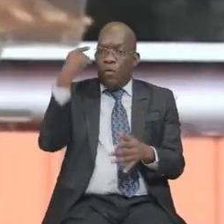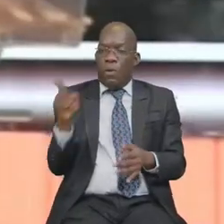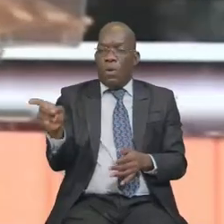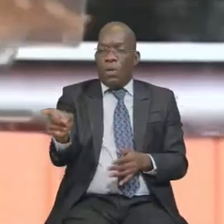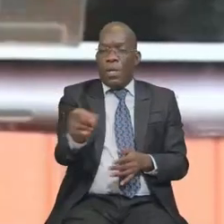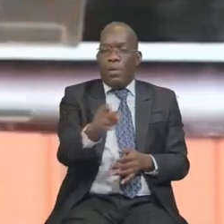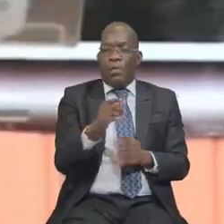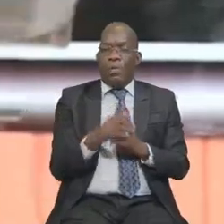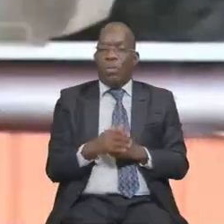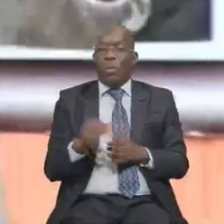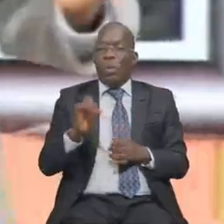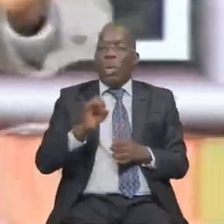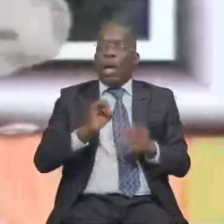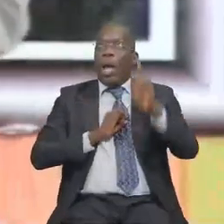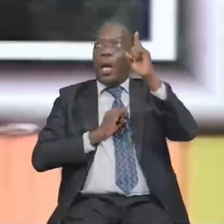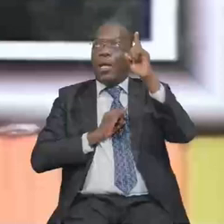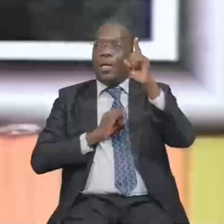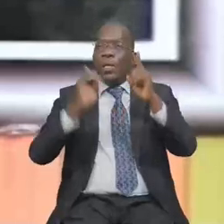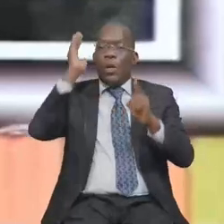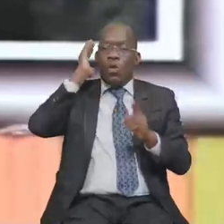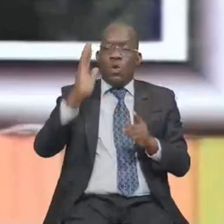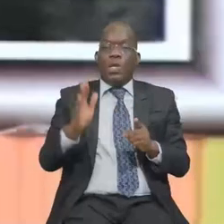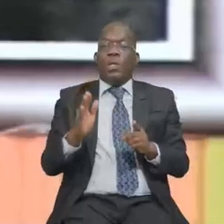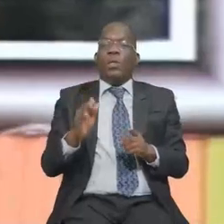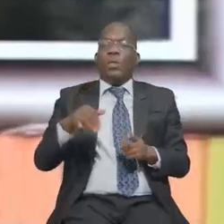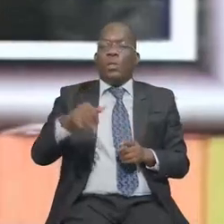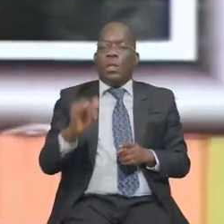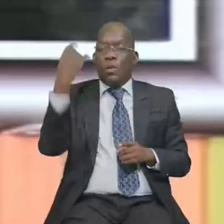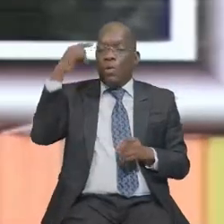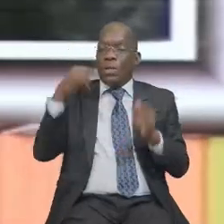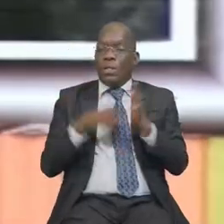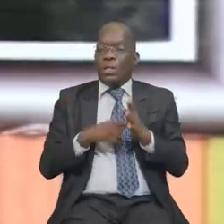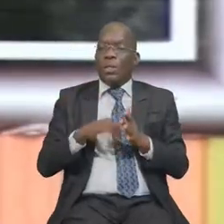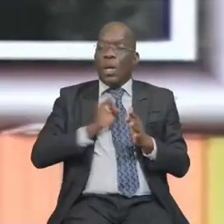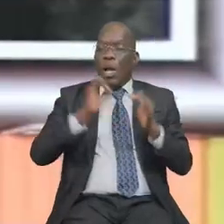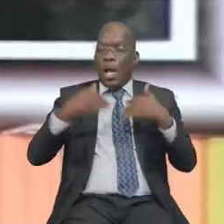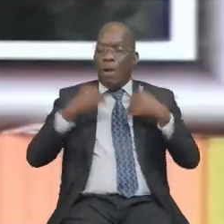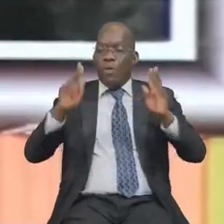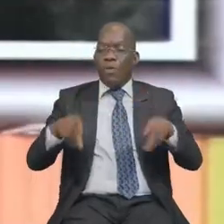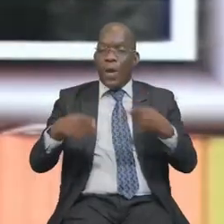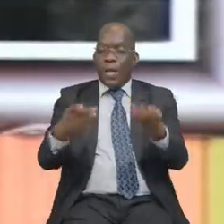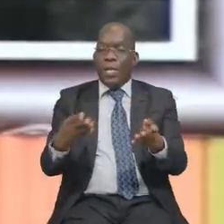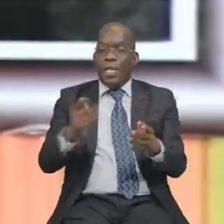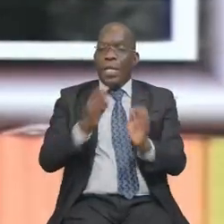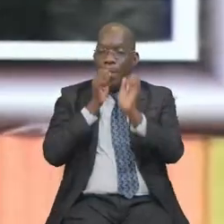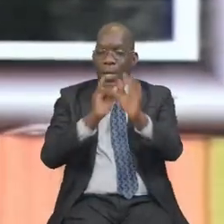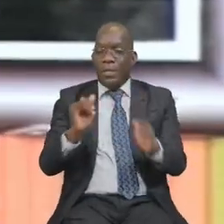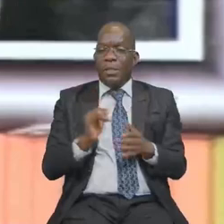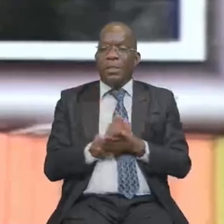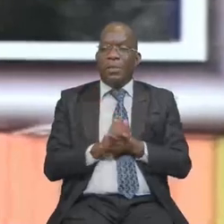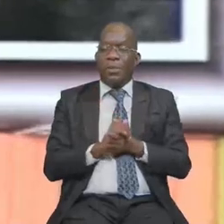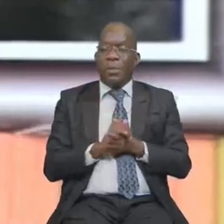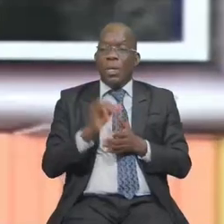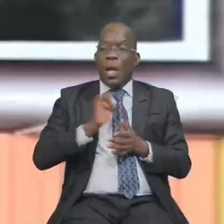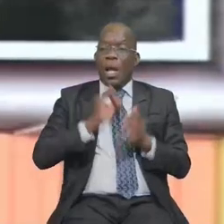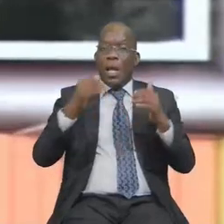Je multiplierai. Voici encore, j'ai pourvu les bénédictions. J'ai